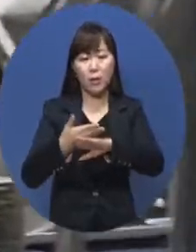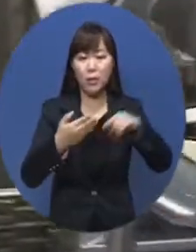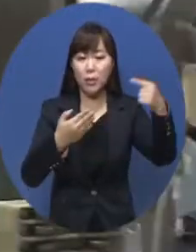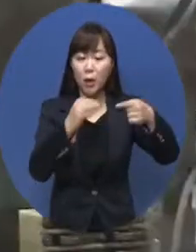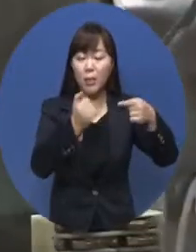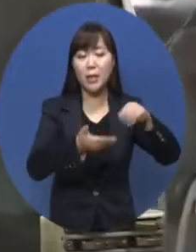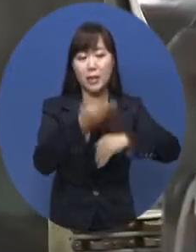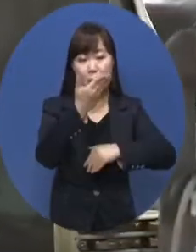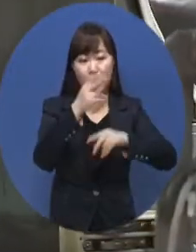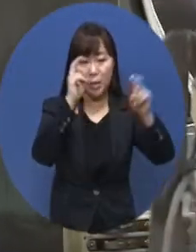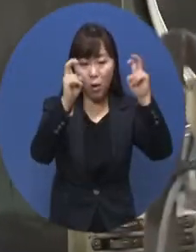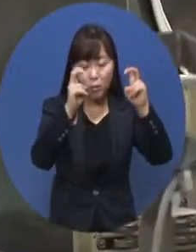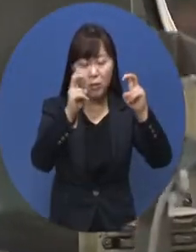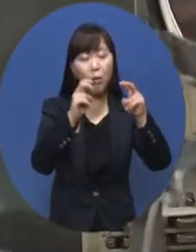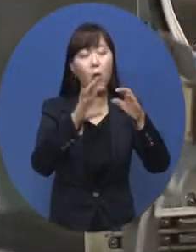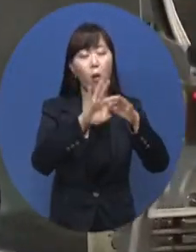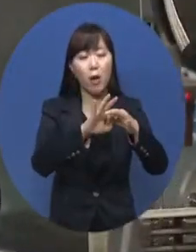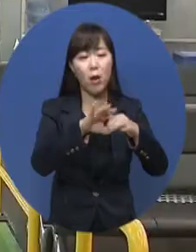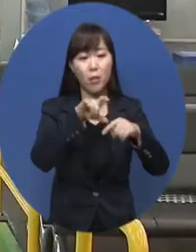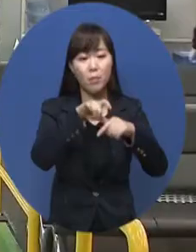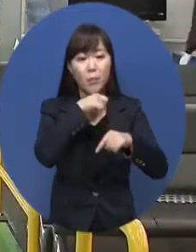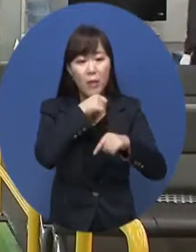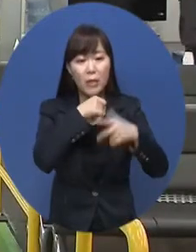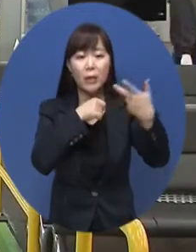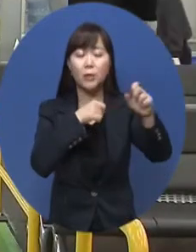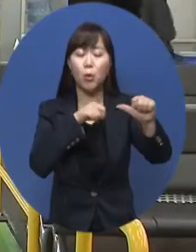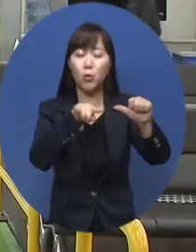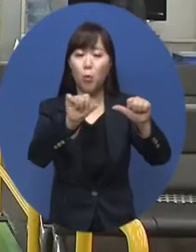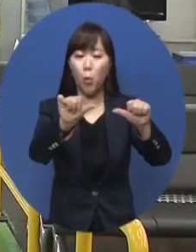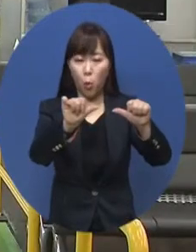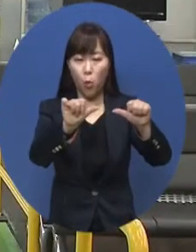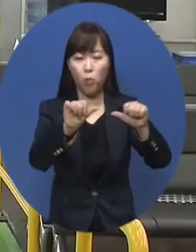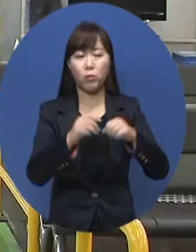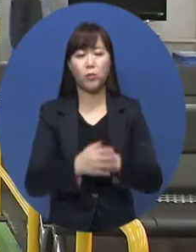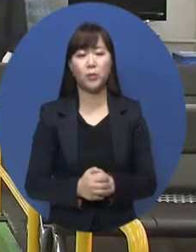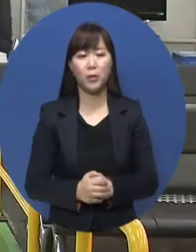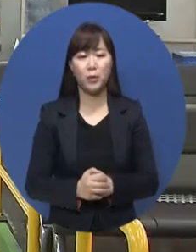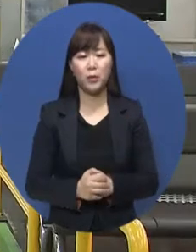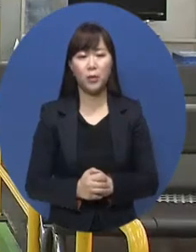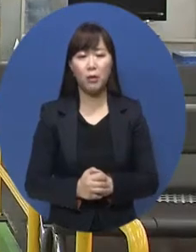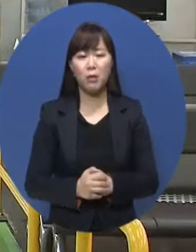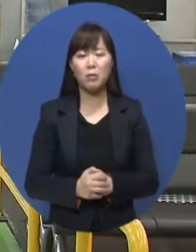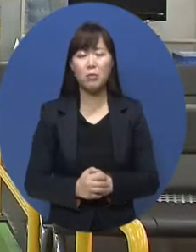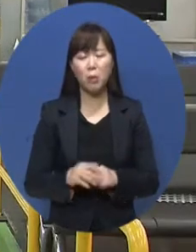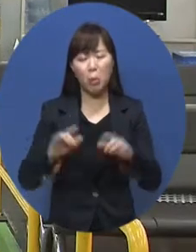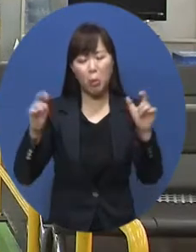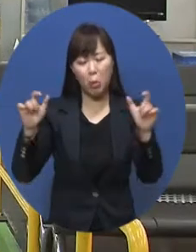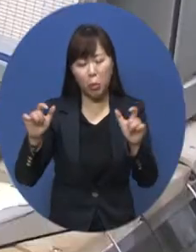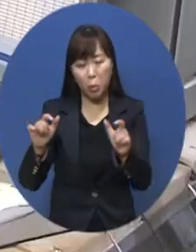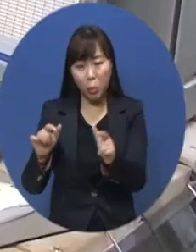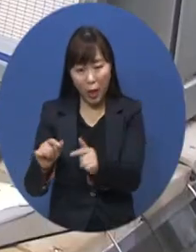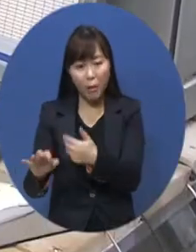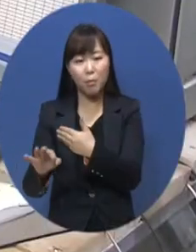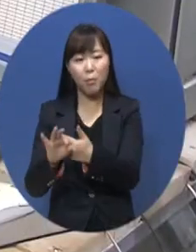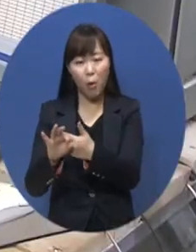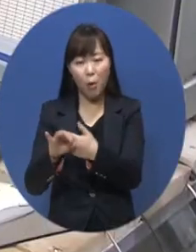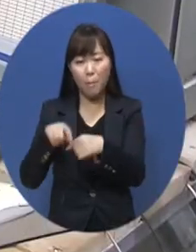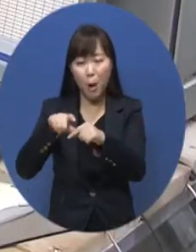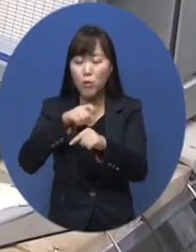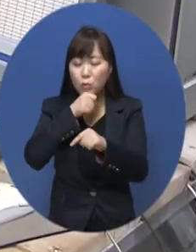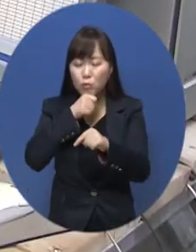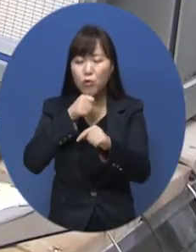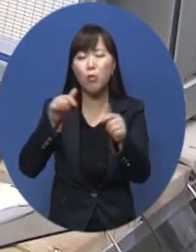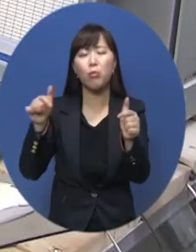이상의 기업은 웹 접근성 평균 점수 75.5점을 나타냈으며 규모가 줄어들수록 평균 점수가